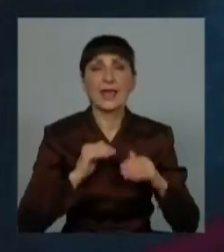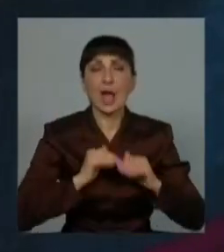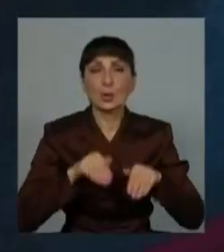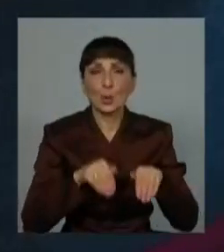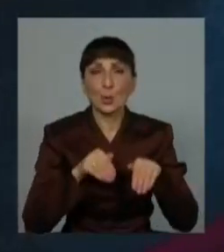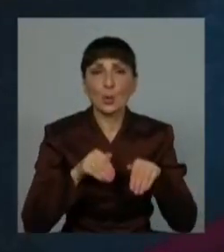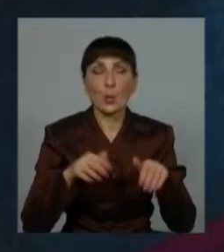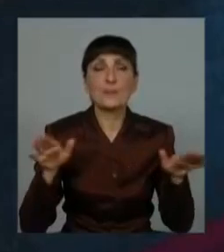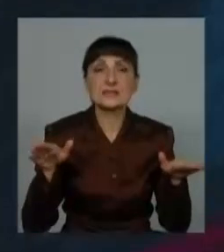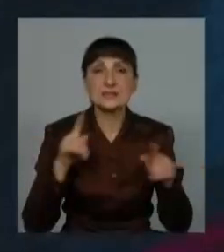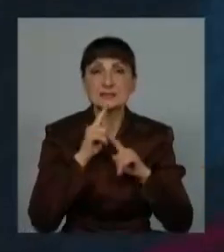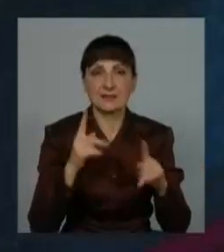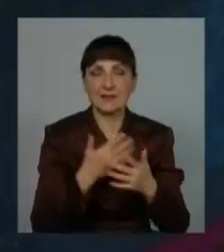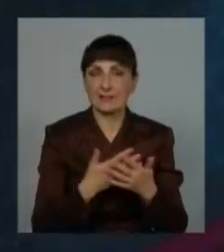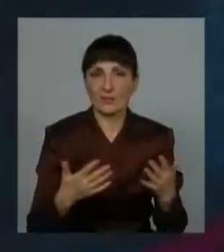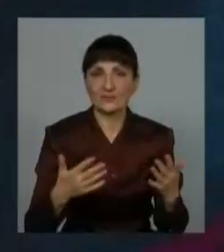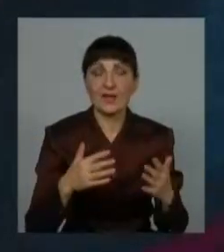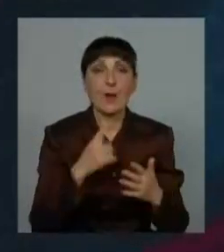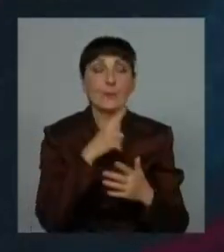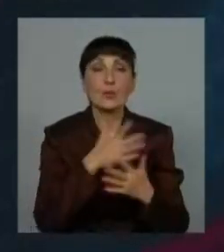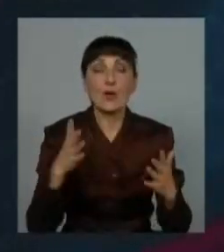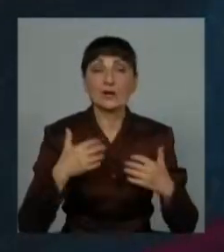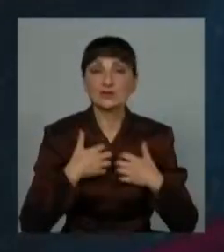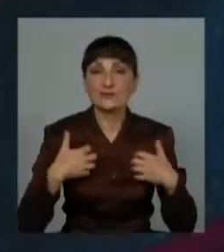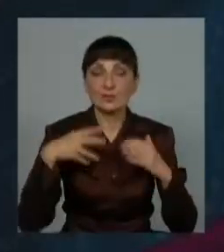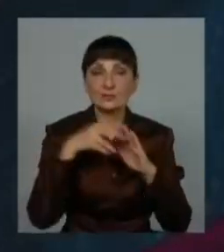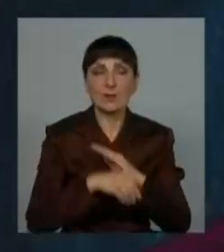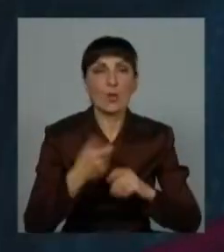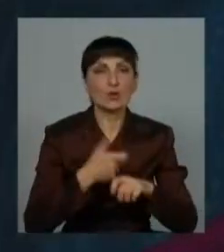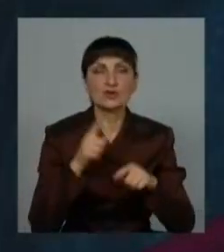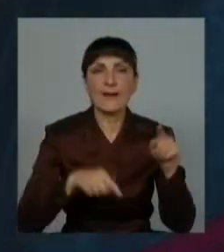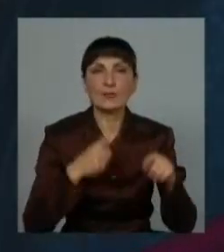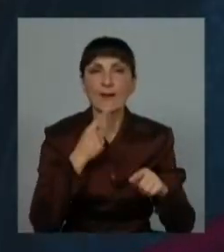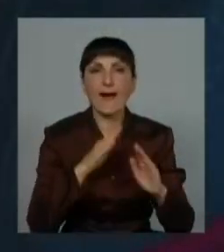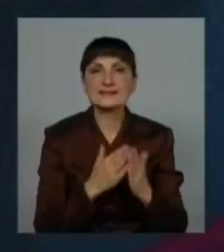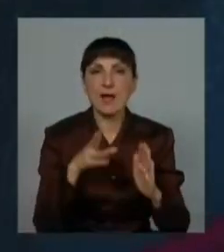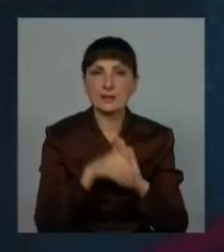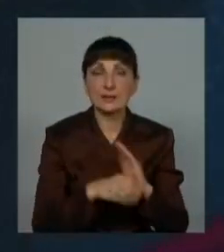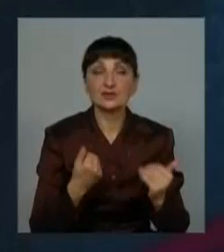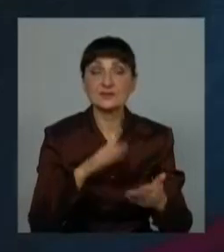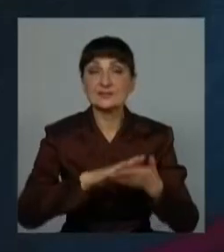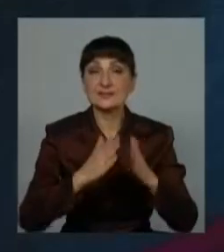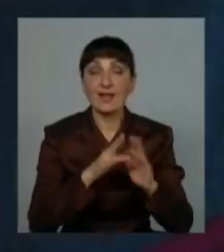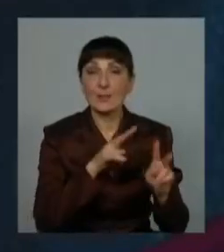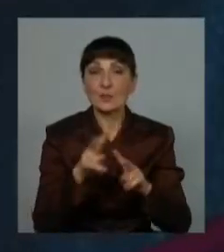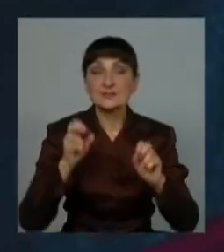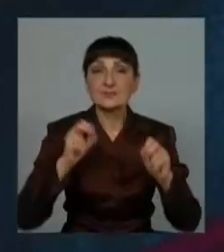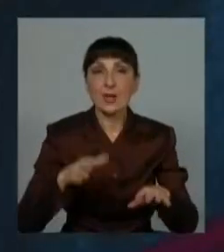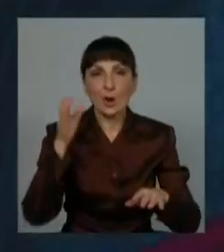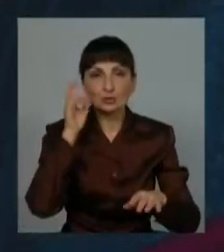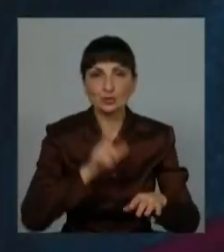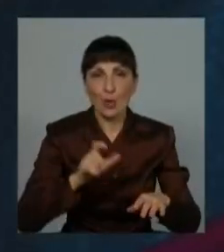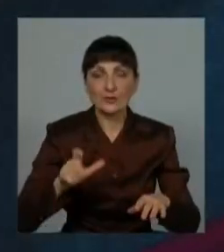экзотические птицы и не только. Большинство этих питомцев занесены в Красную книгу. Сейчас за их состоянием наблюдают специалисты, а